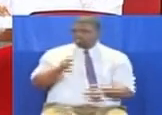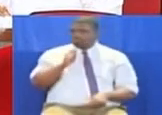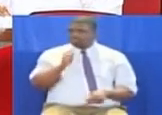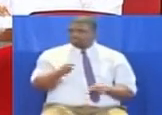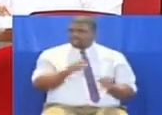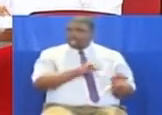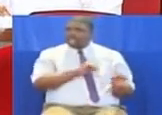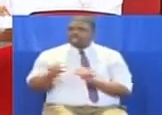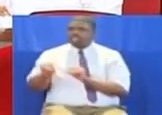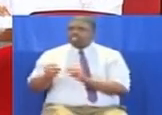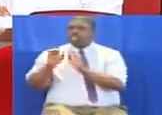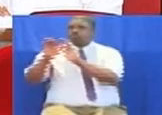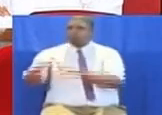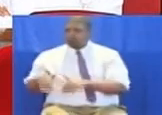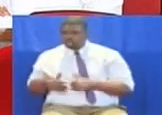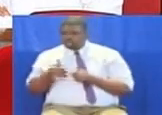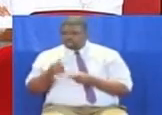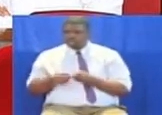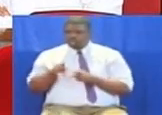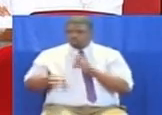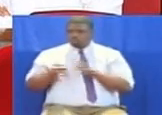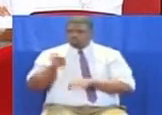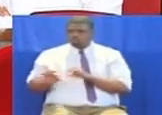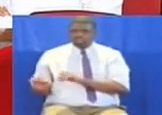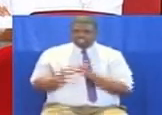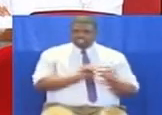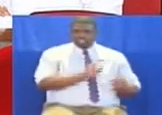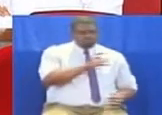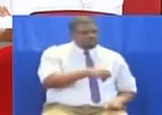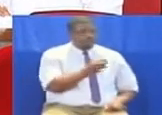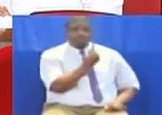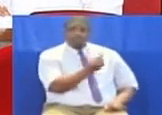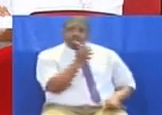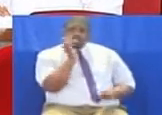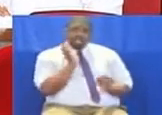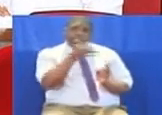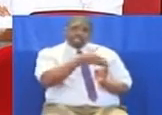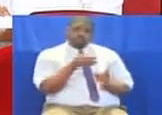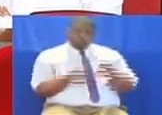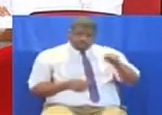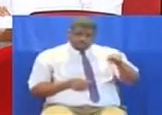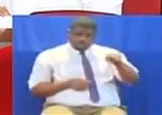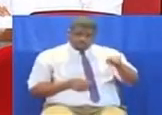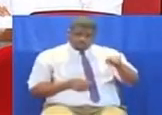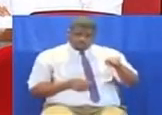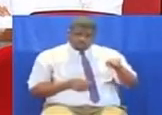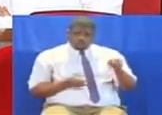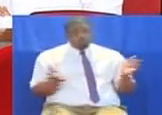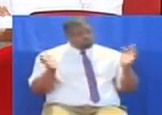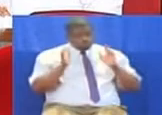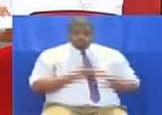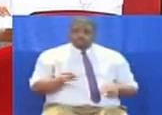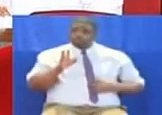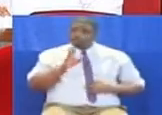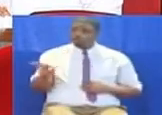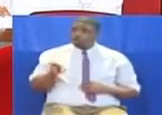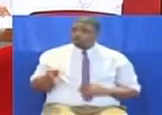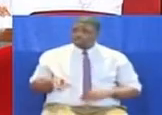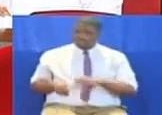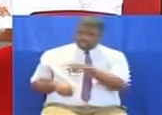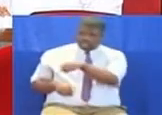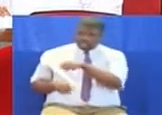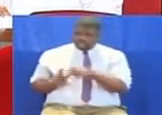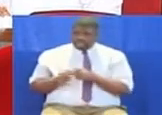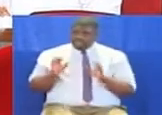bunge, tuairishe walau uchaguzi mwaka mmoja. Yani lengo tu hapo ni kwa sababu tulikuwa tunaona tumeishiwa hoja. Kwa hiyo namna